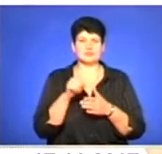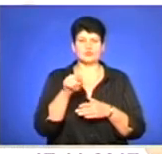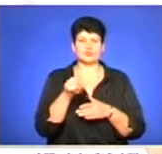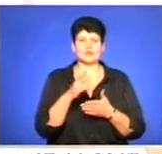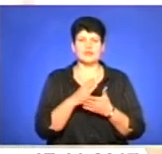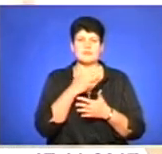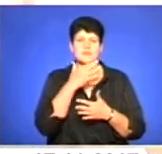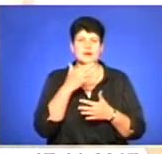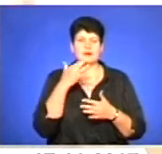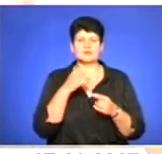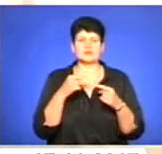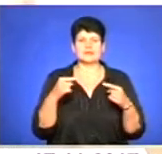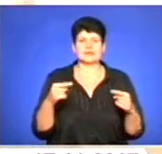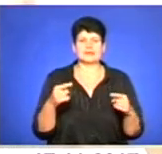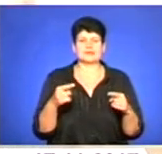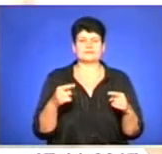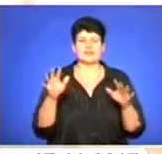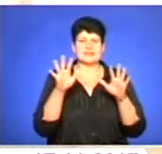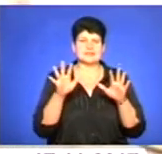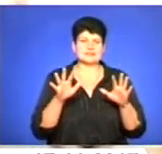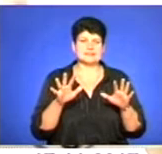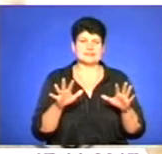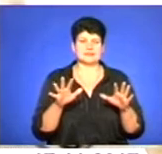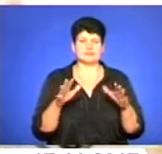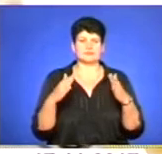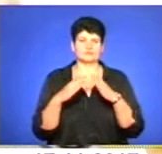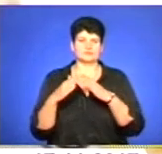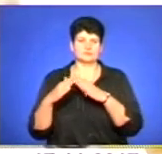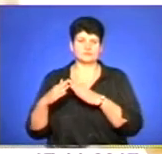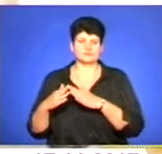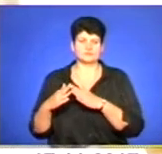таких сірих, монотонних, обшарпаних будівель,